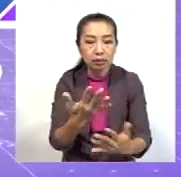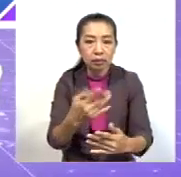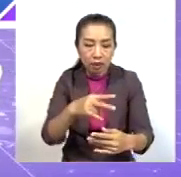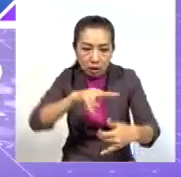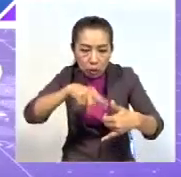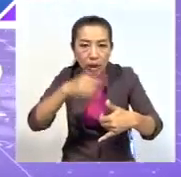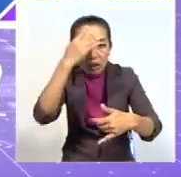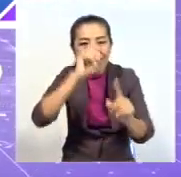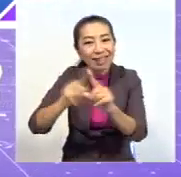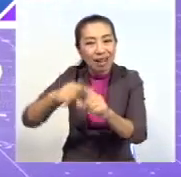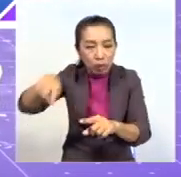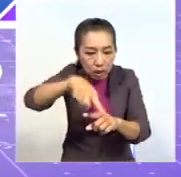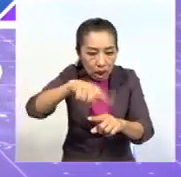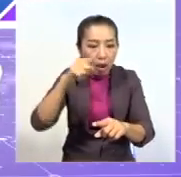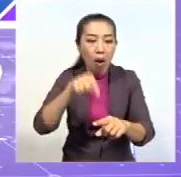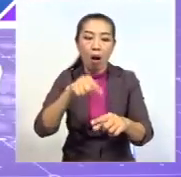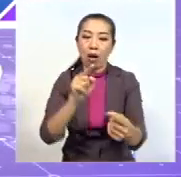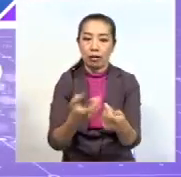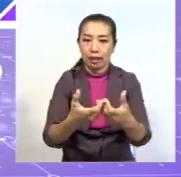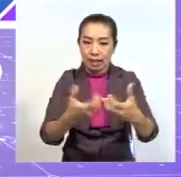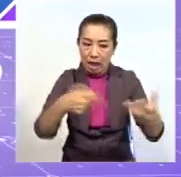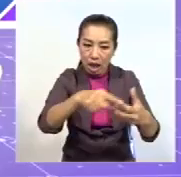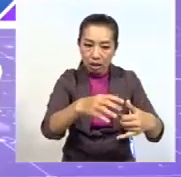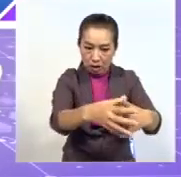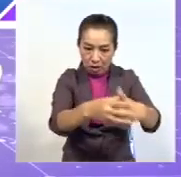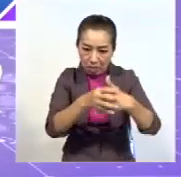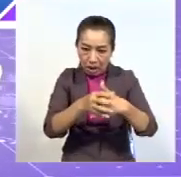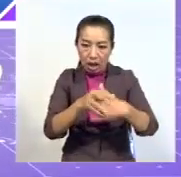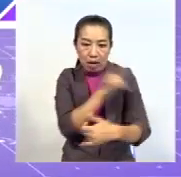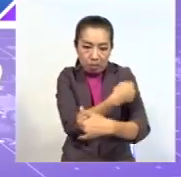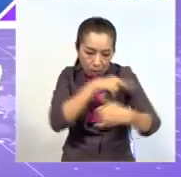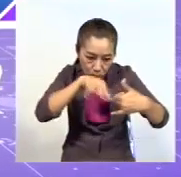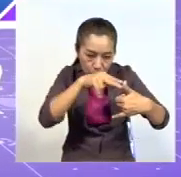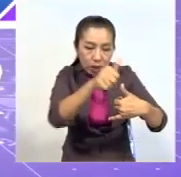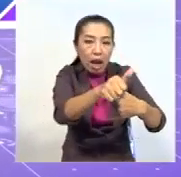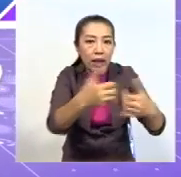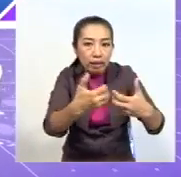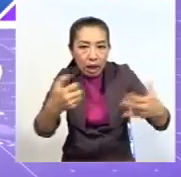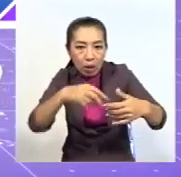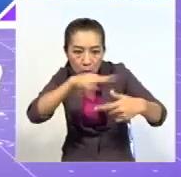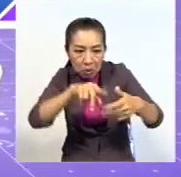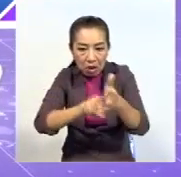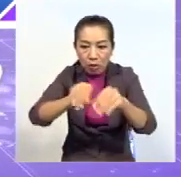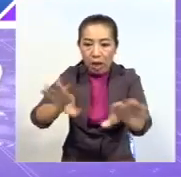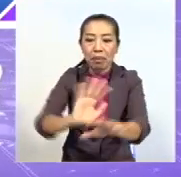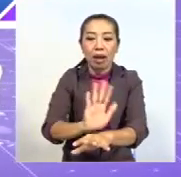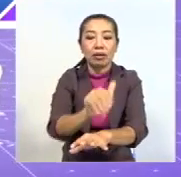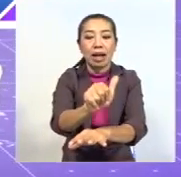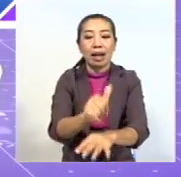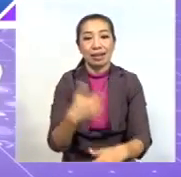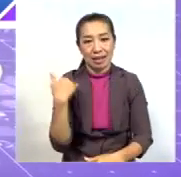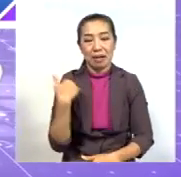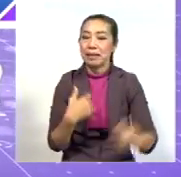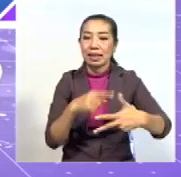ให้เราสามารถที่จะแยกแยะแล้วก็นำมาดูแลรักษาพร้อมกับแยกโรคควบคุมไม่ให้เกิดการระบาดนะครับจะมี3จุดด้